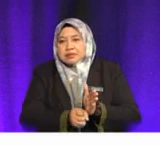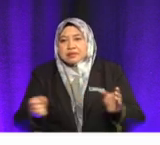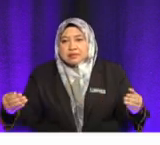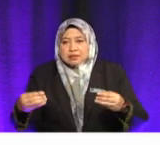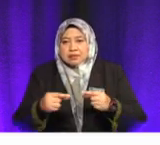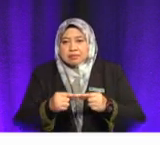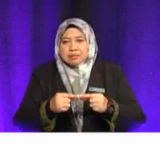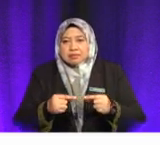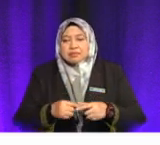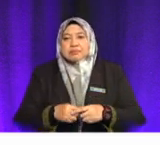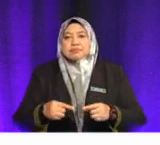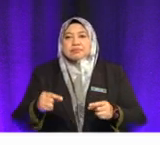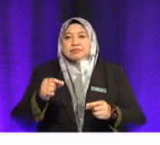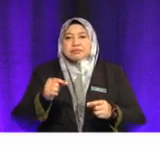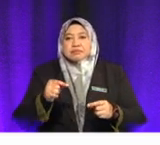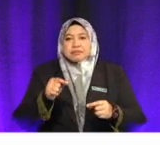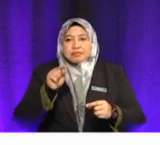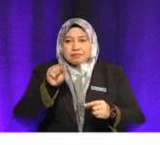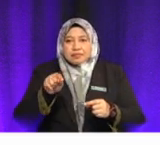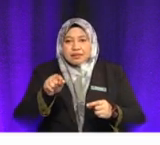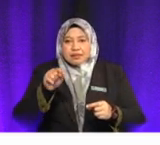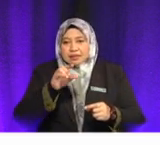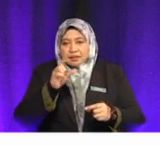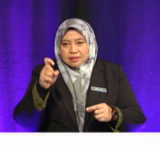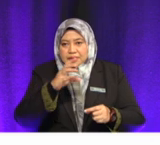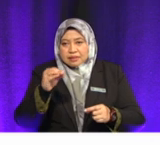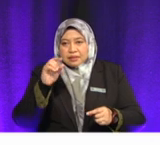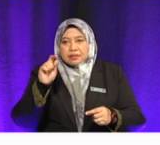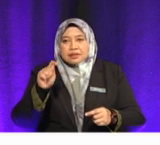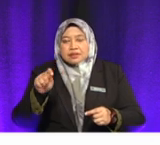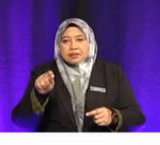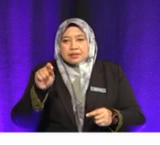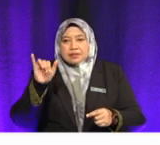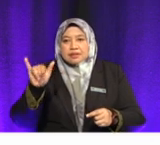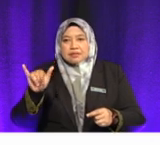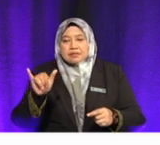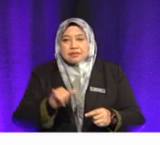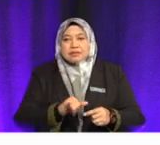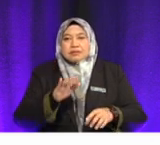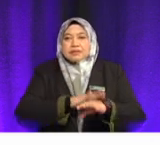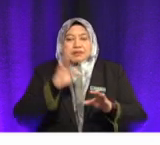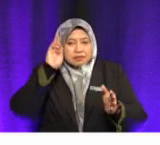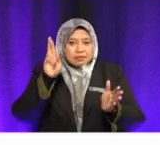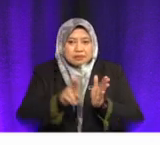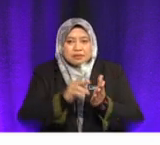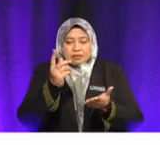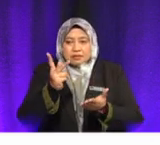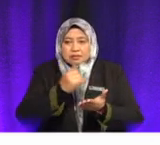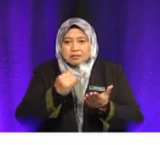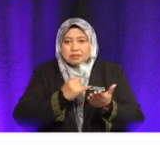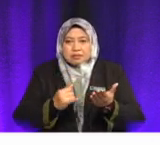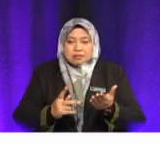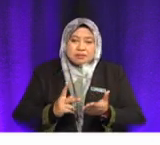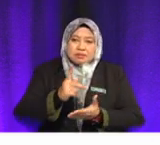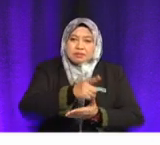titik w adalah 2 titik yang bergerak dalam segi empat sama VR TV pada raja lukis sebagai titik